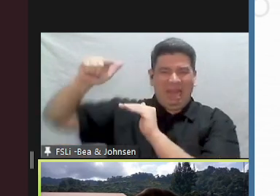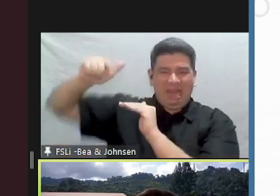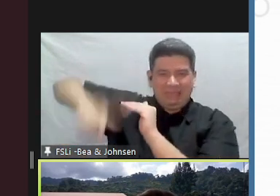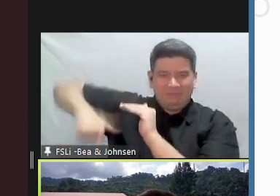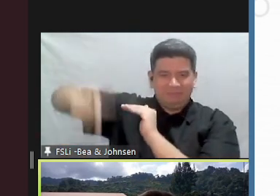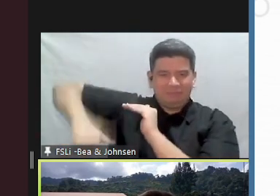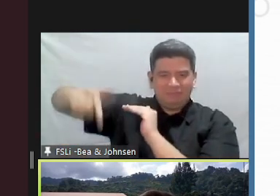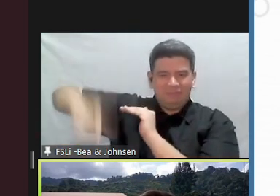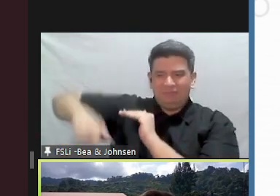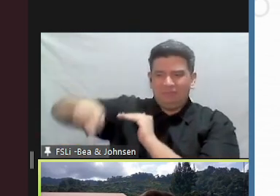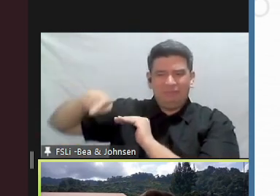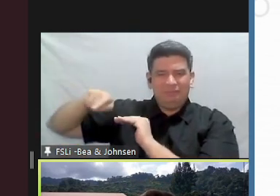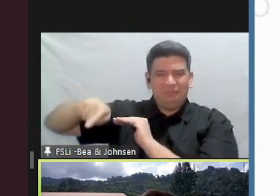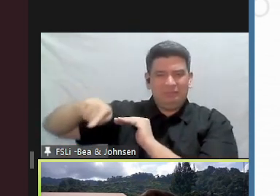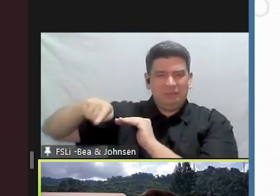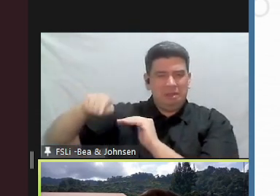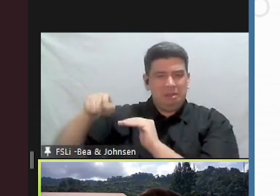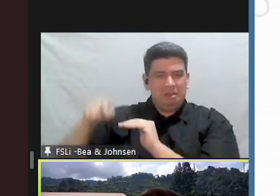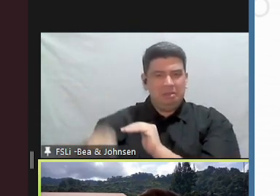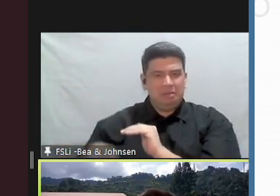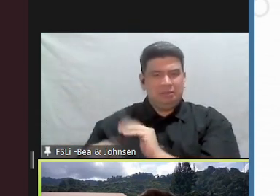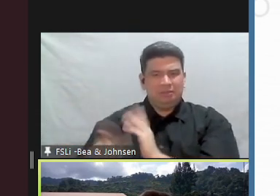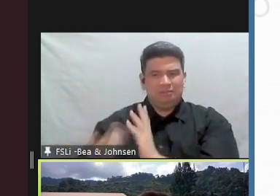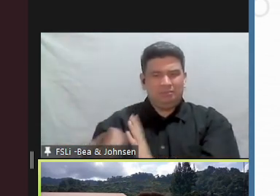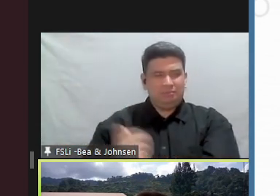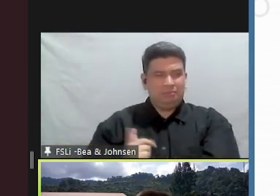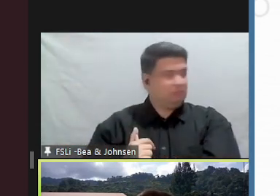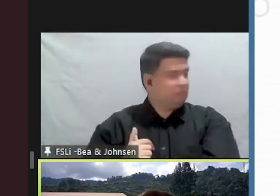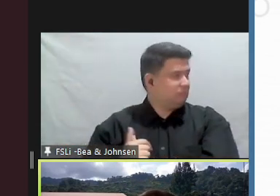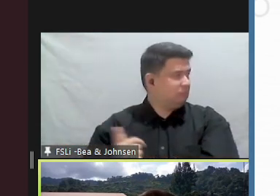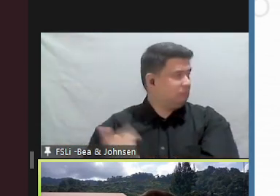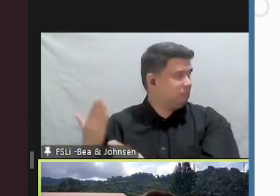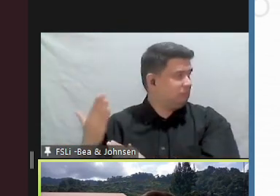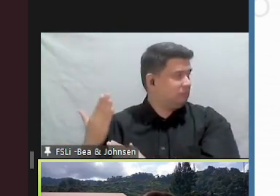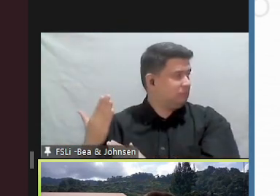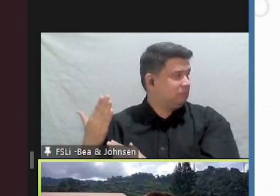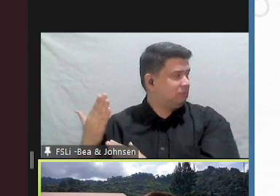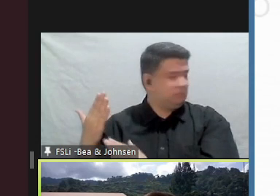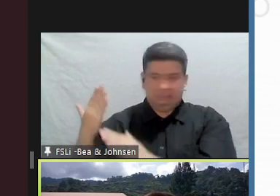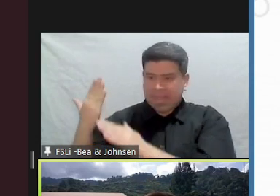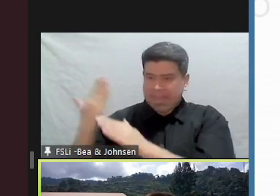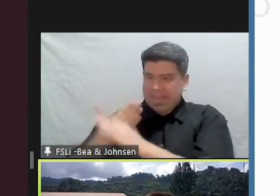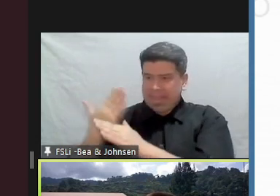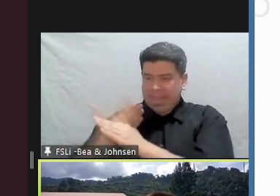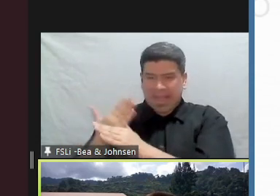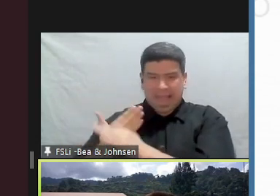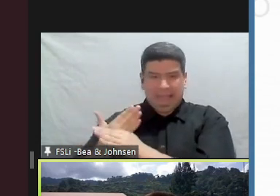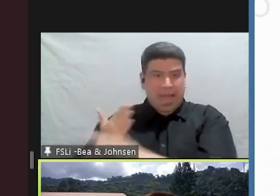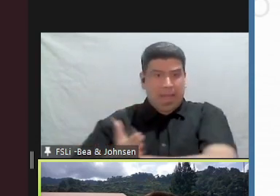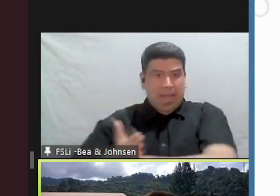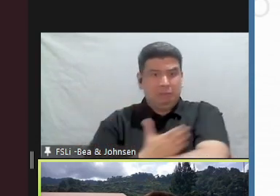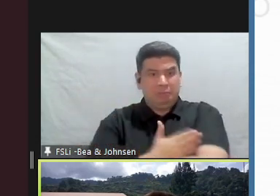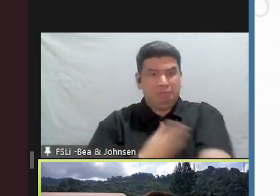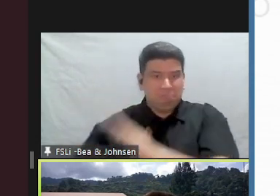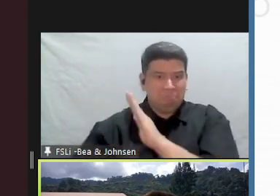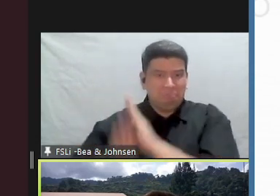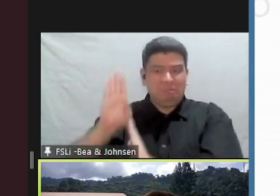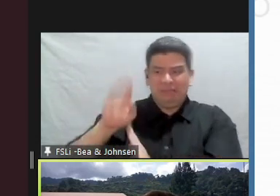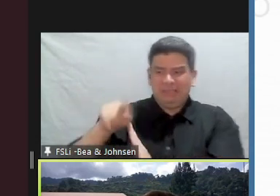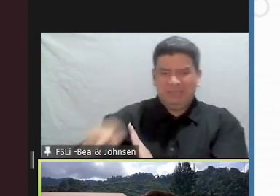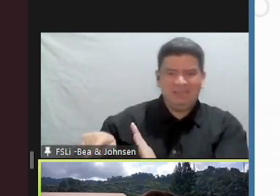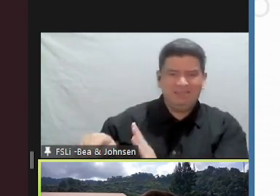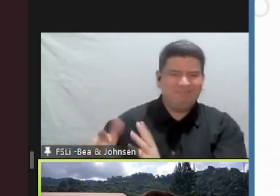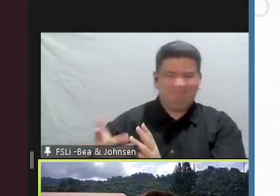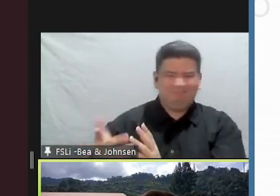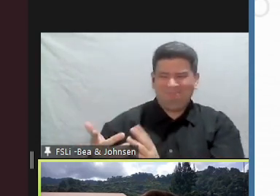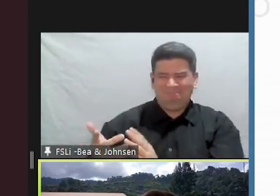ma-modernize, okay? Na sila ay balakid sa pagbabago, sa development. Okay, so kailangan yung mga anak ng